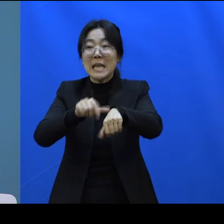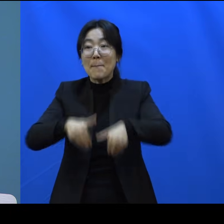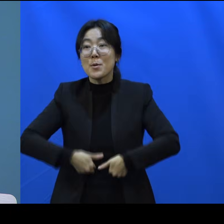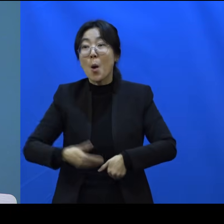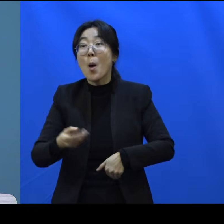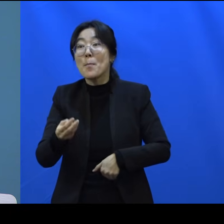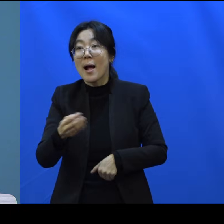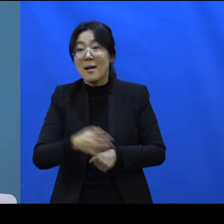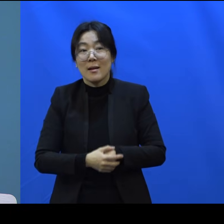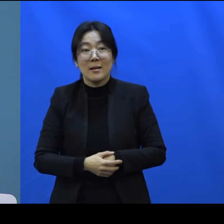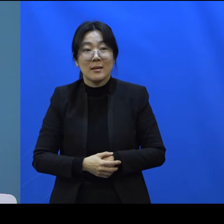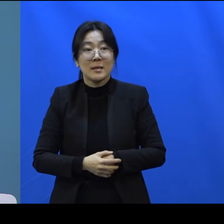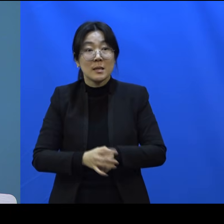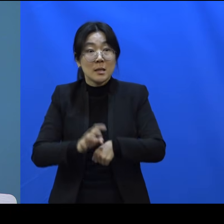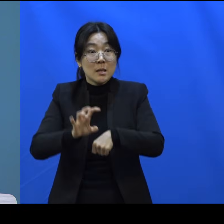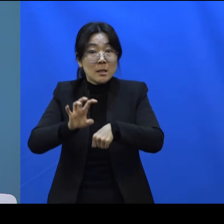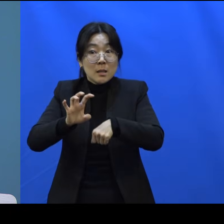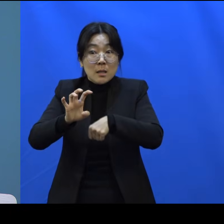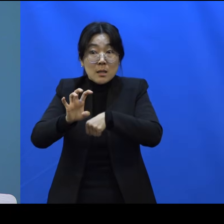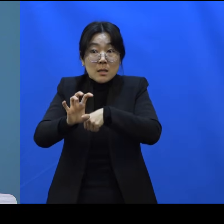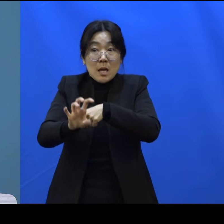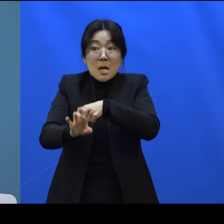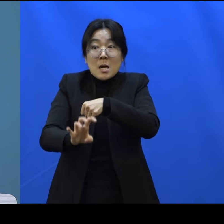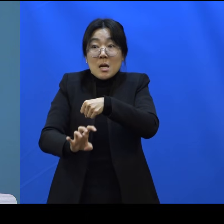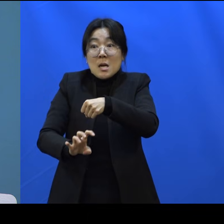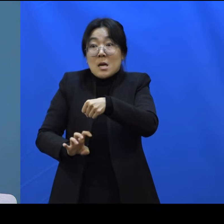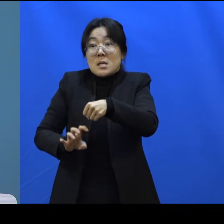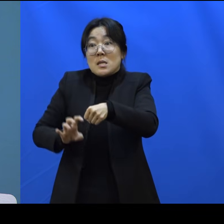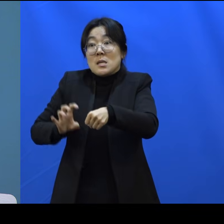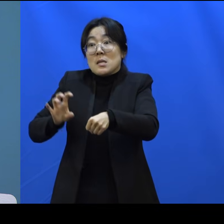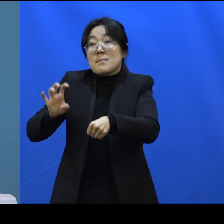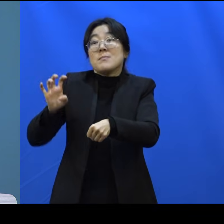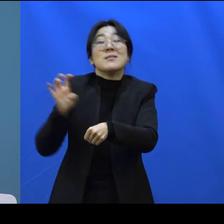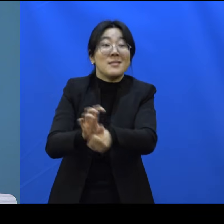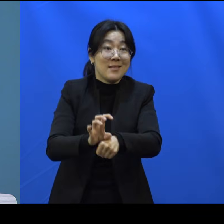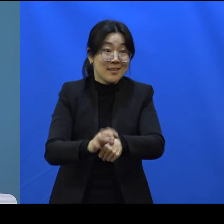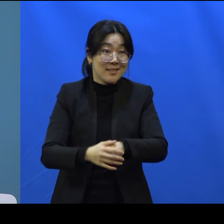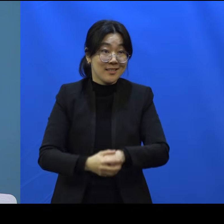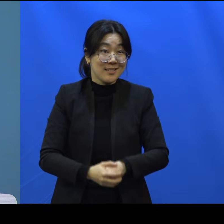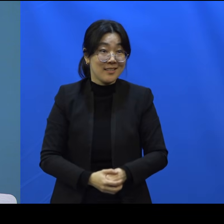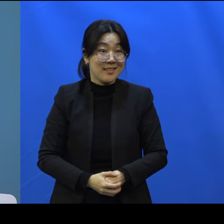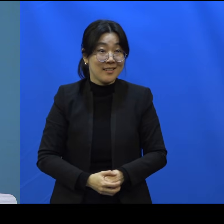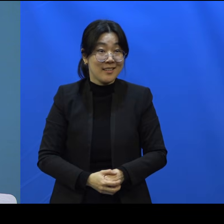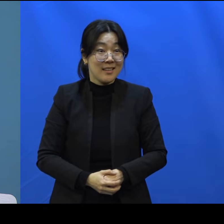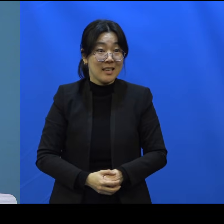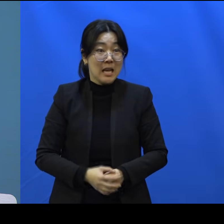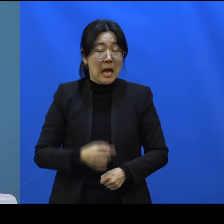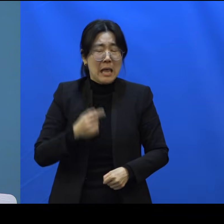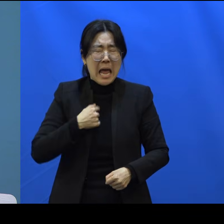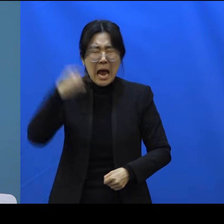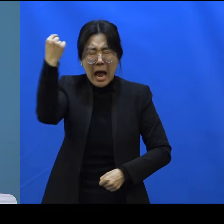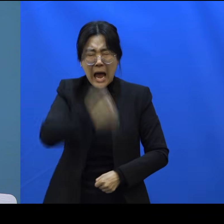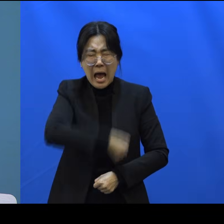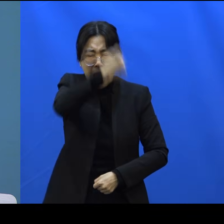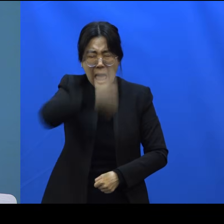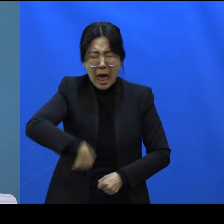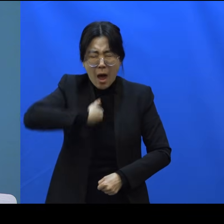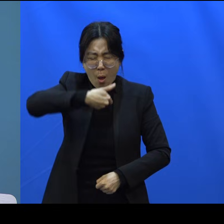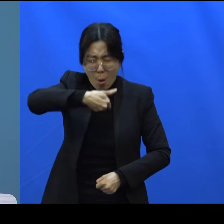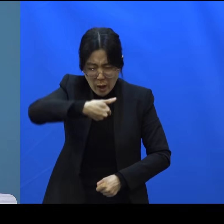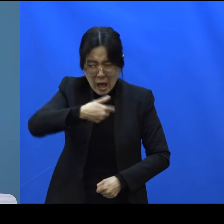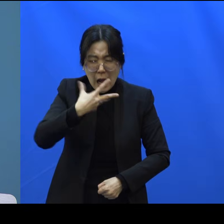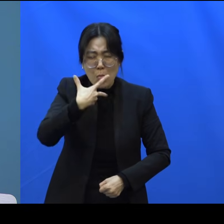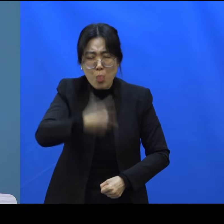일반 학교를 다녔으면 배우지 못했을 거예요. 이것도. 근데 광야 학교에서 40년. 이 광야 학교는 어떤